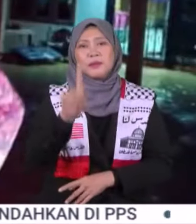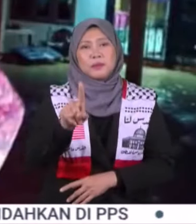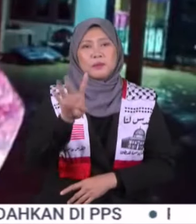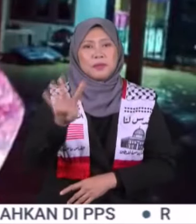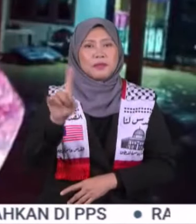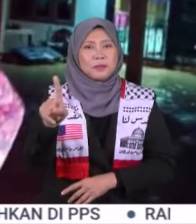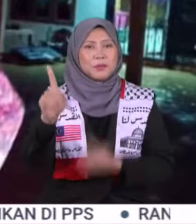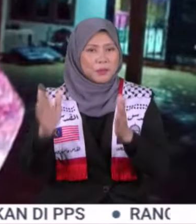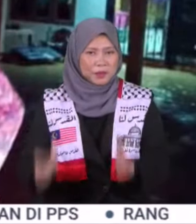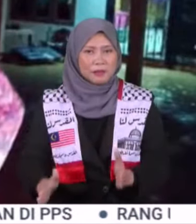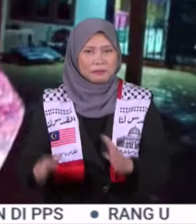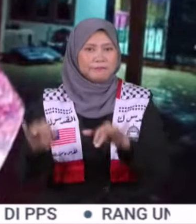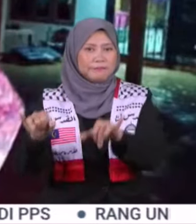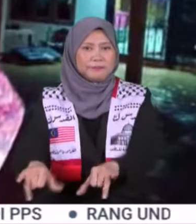141 orang